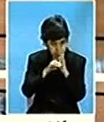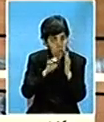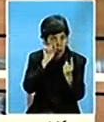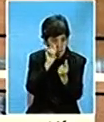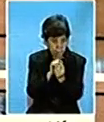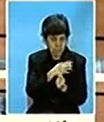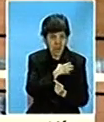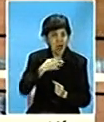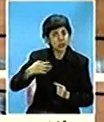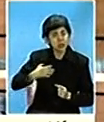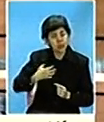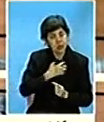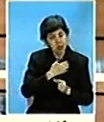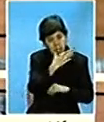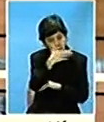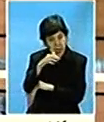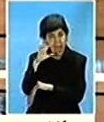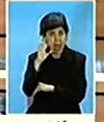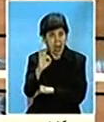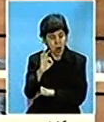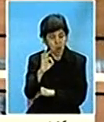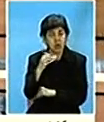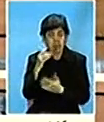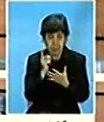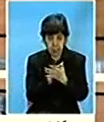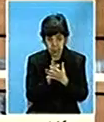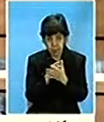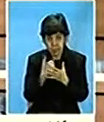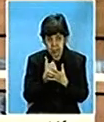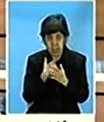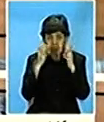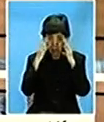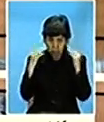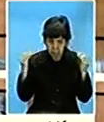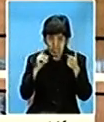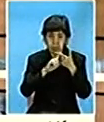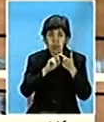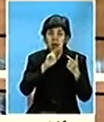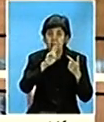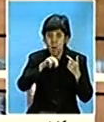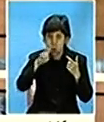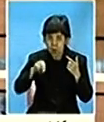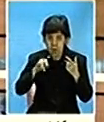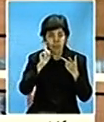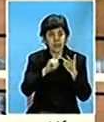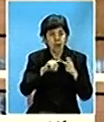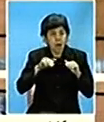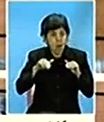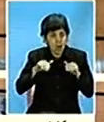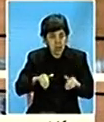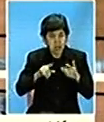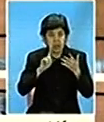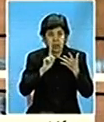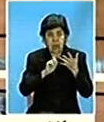าเอกอัครทูตจาก9ประเทศอันได้แก่เนเธอร์แลนด์นอร์เวย์ออสเตรีย